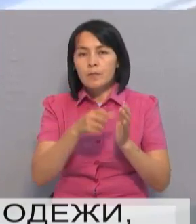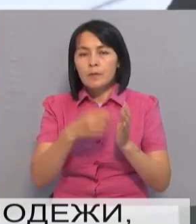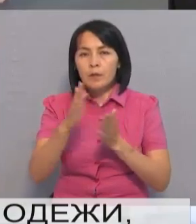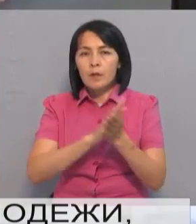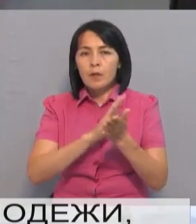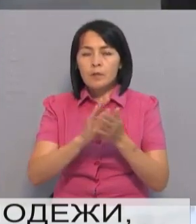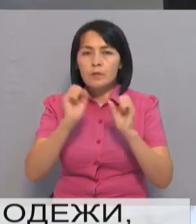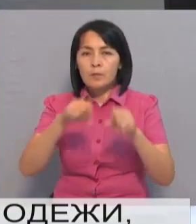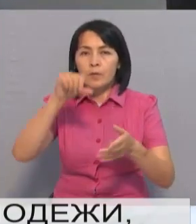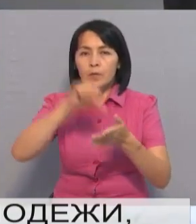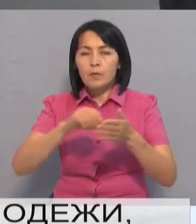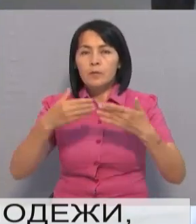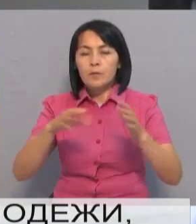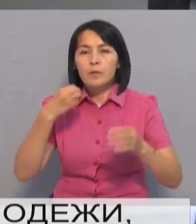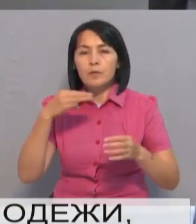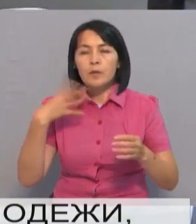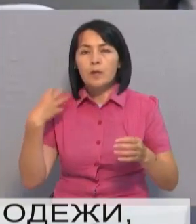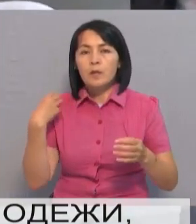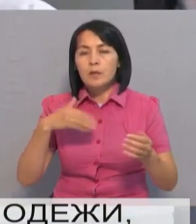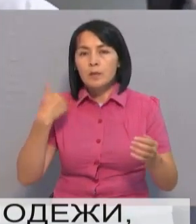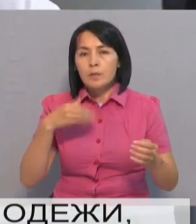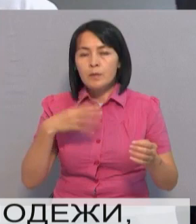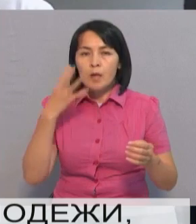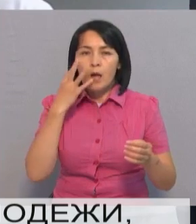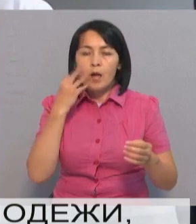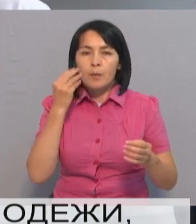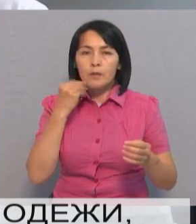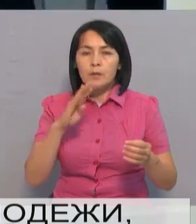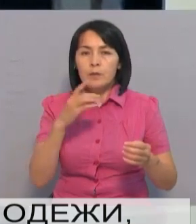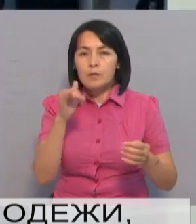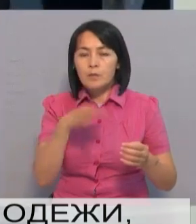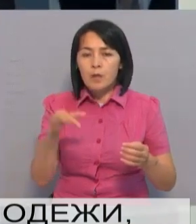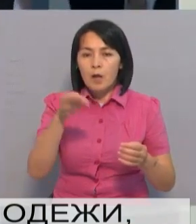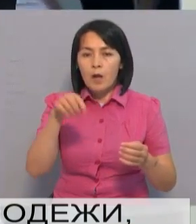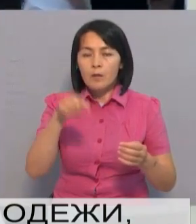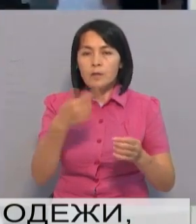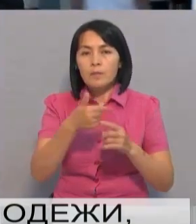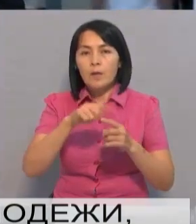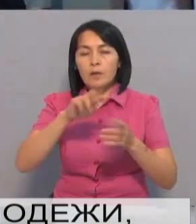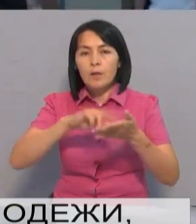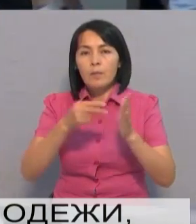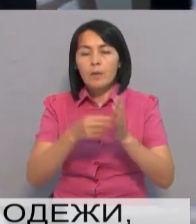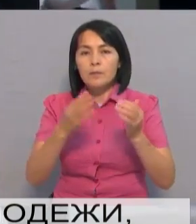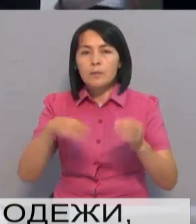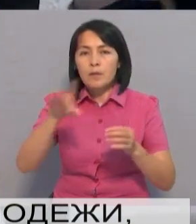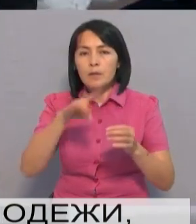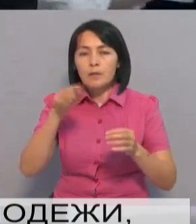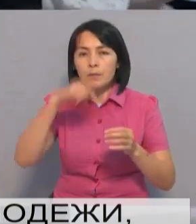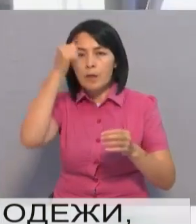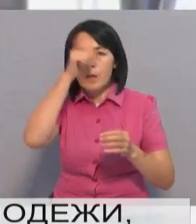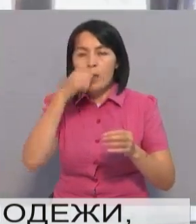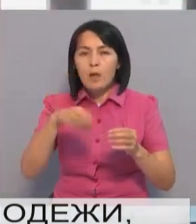могут принять участие выпускники Туркестанской, Кызылординской, Жамбылской, Алматинской, Жетысулской областей. При этом планируется, что по республике в этом